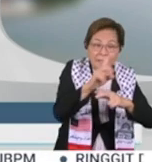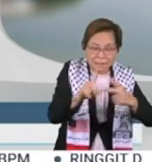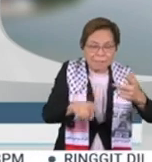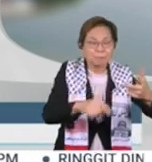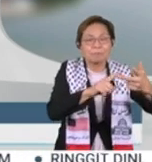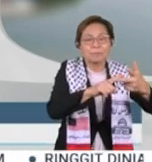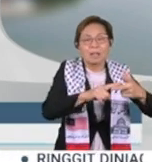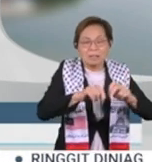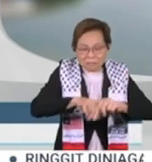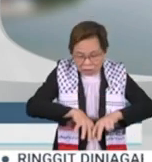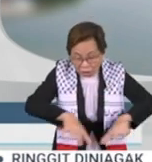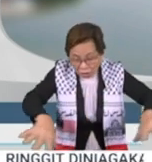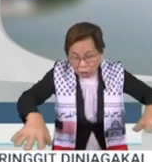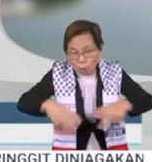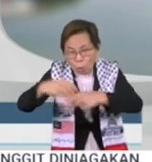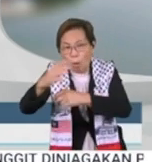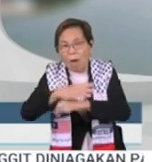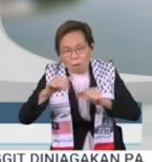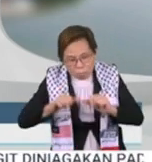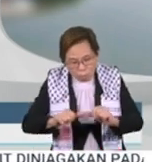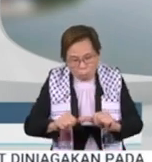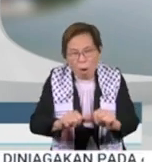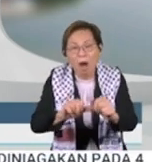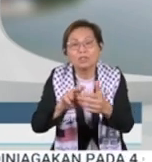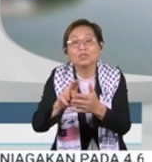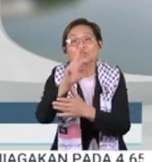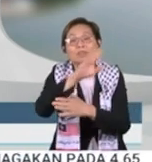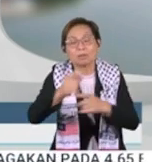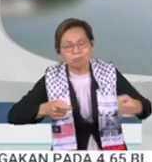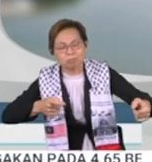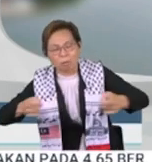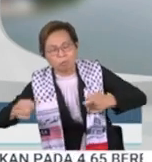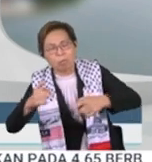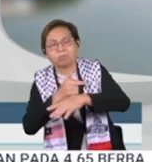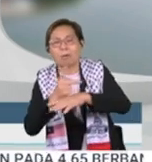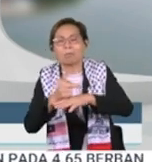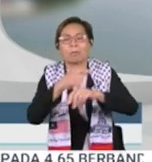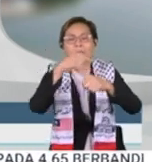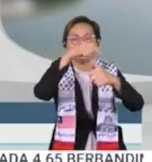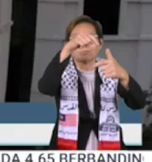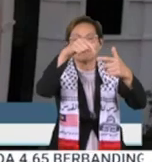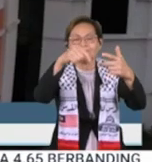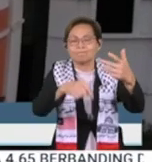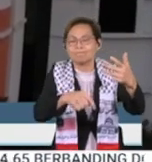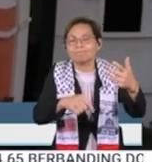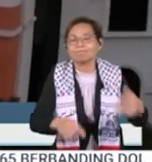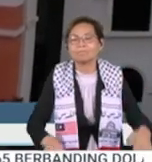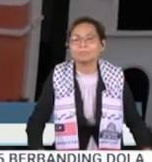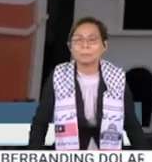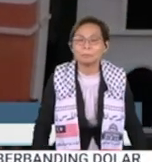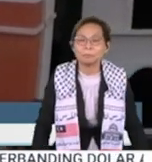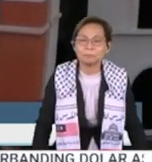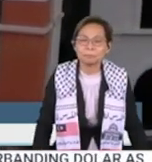pembangunan, jaringan luar, kelestarian universiti serta tadbir urus korporat.